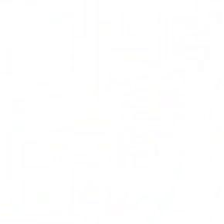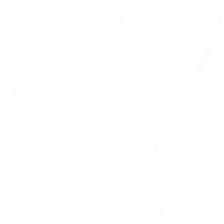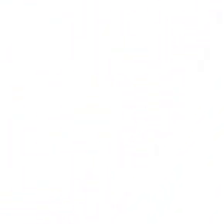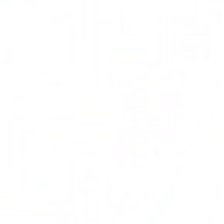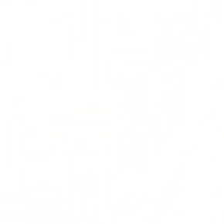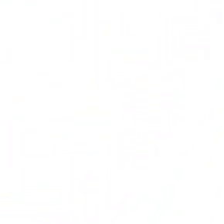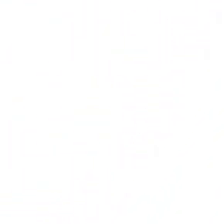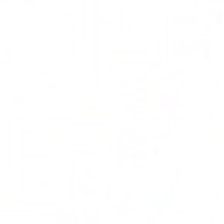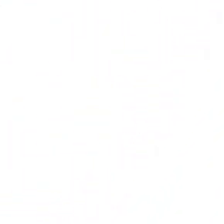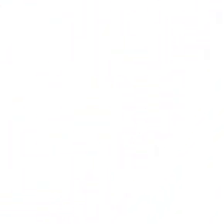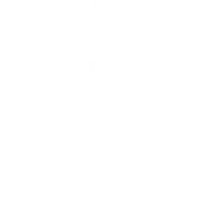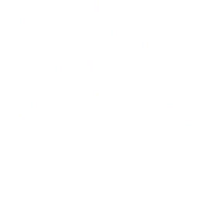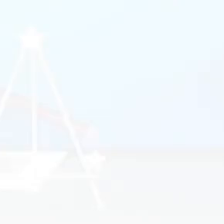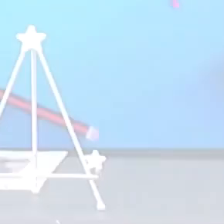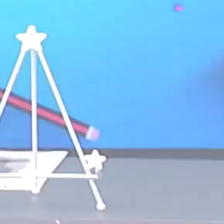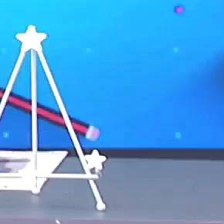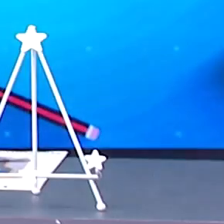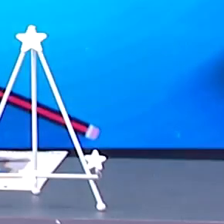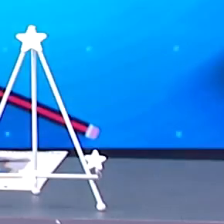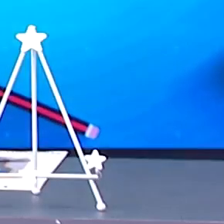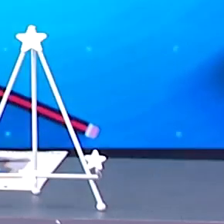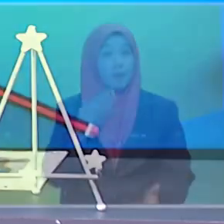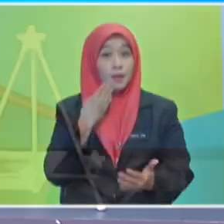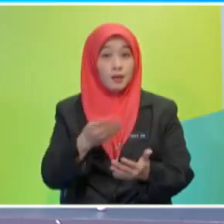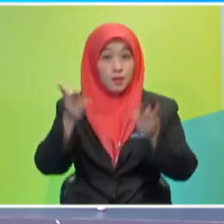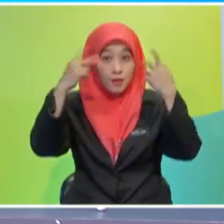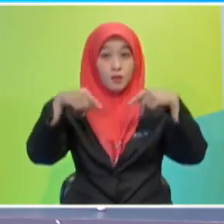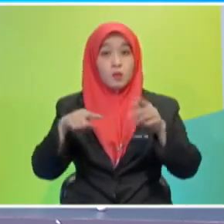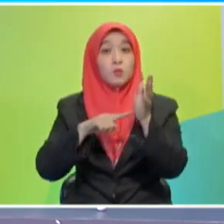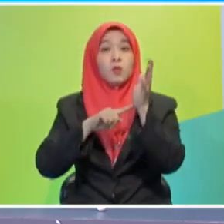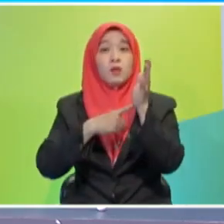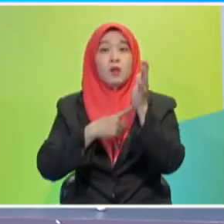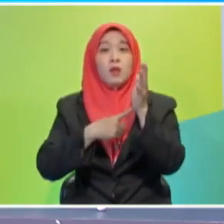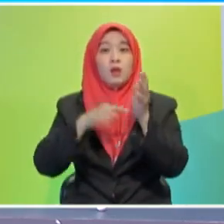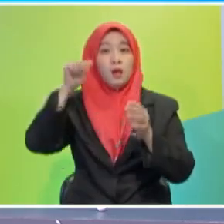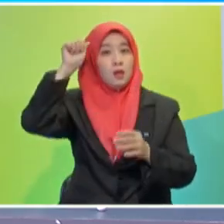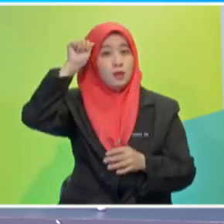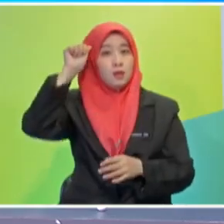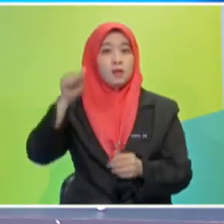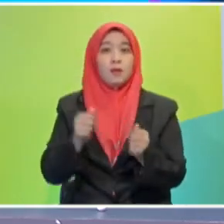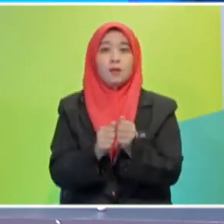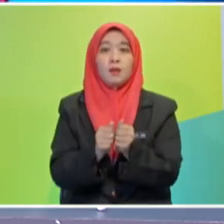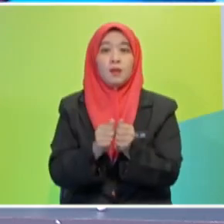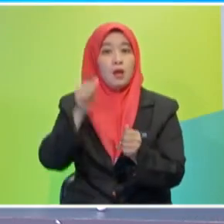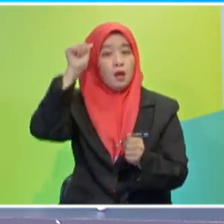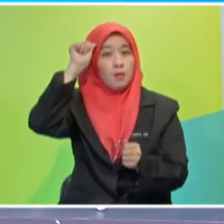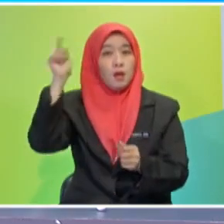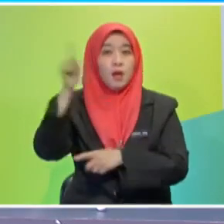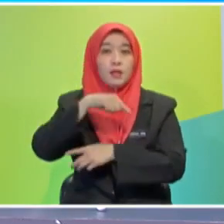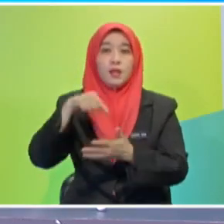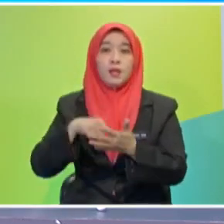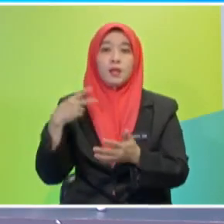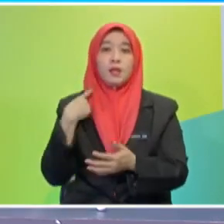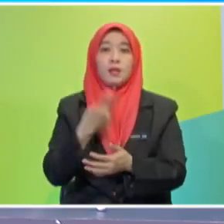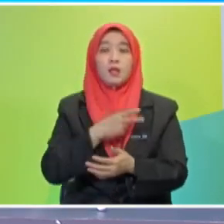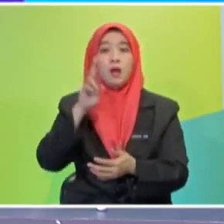Didik TV KPM. Baiklah, kembali bersama saya Aiman Sufian Azman di Didik TV KPM. Pada hari ini kita dalam mata pelajaran